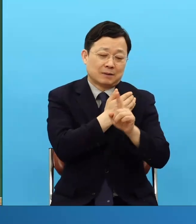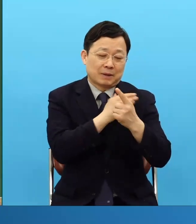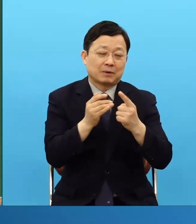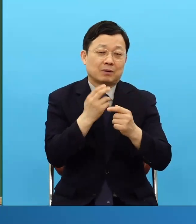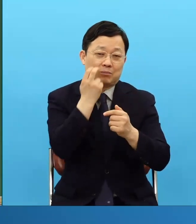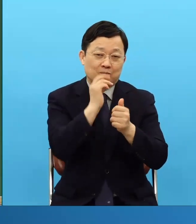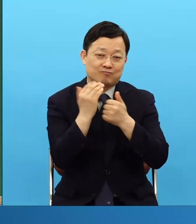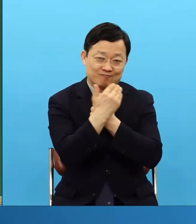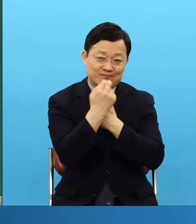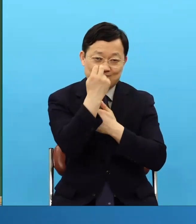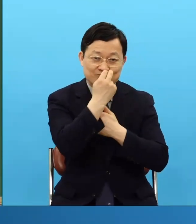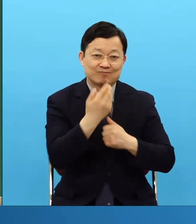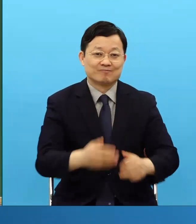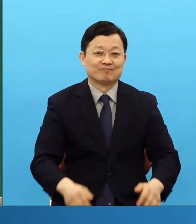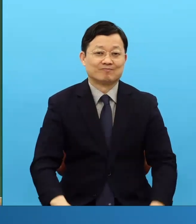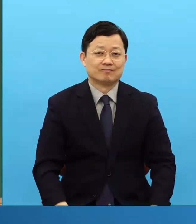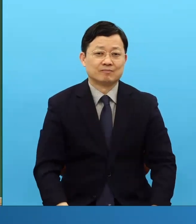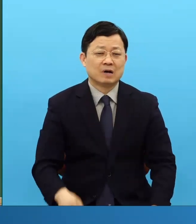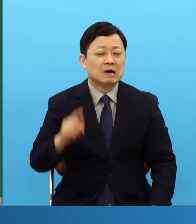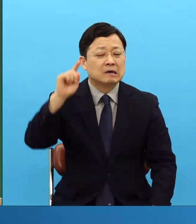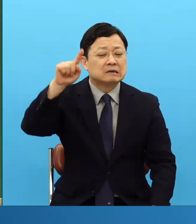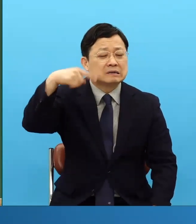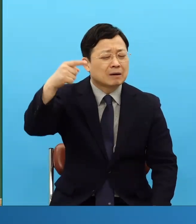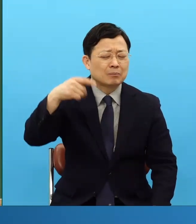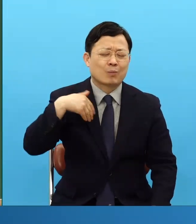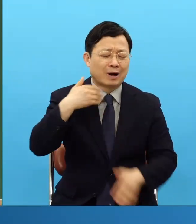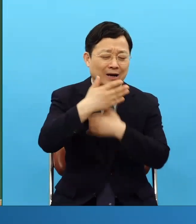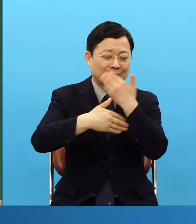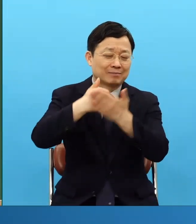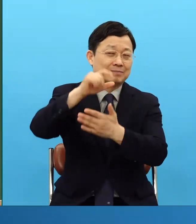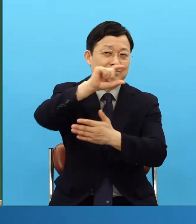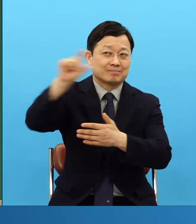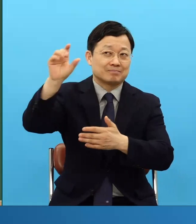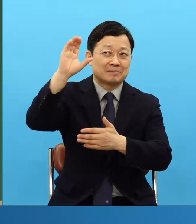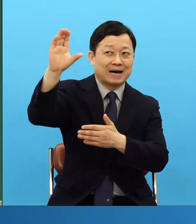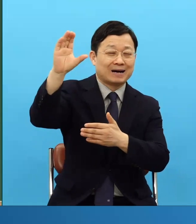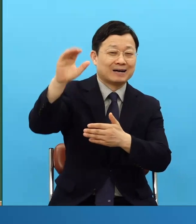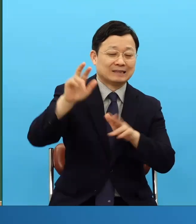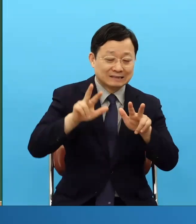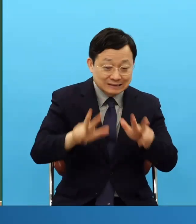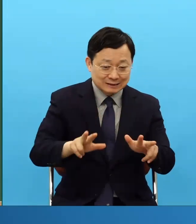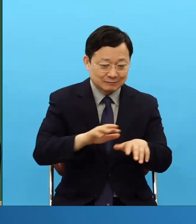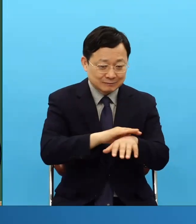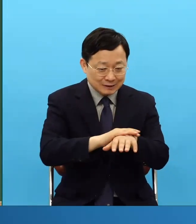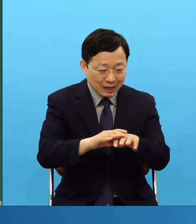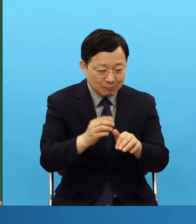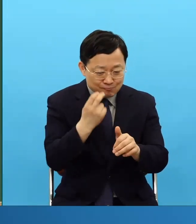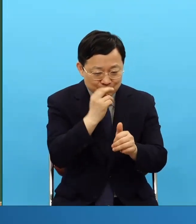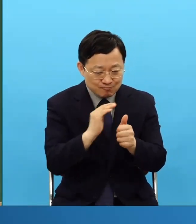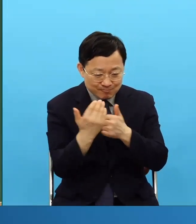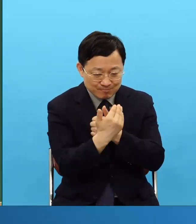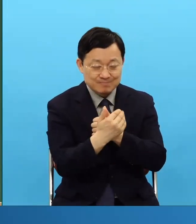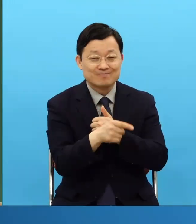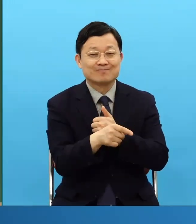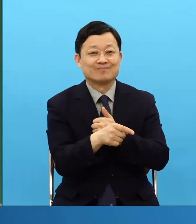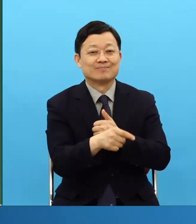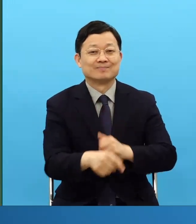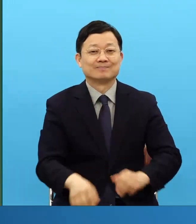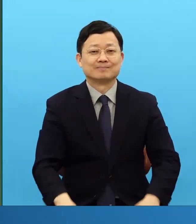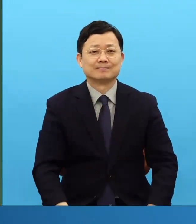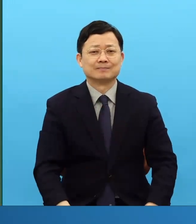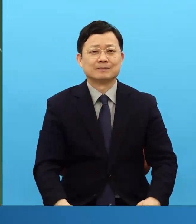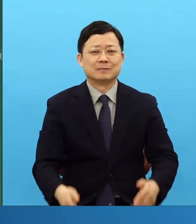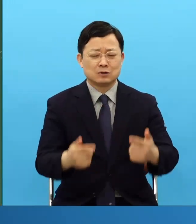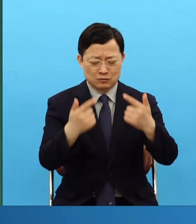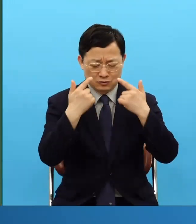뭐 생각만 할 필요 있지만 할 필요가 없죠. And honestly, you don't need to give much thought to what is going to follow. 얼마나 정확하게